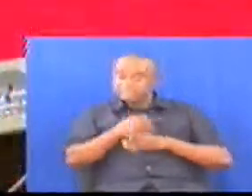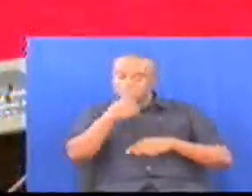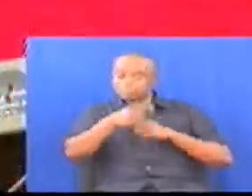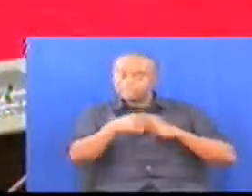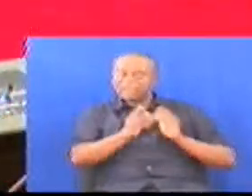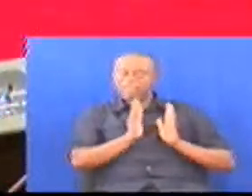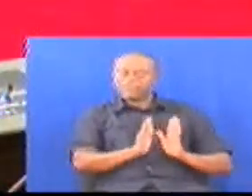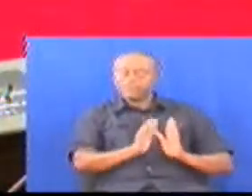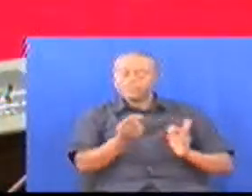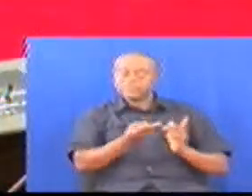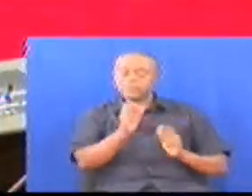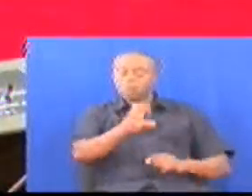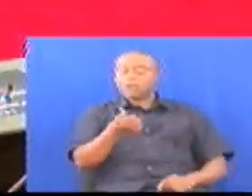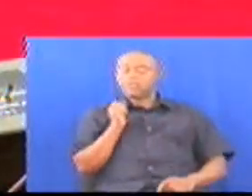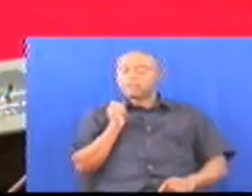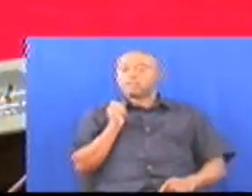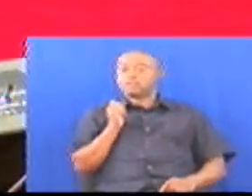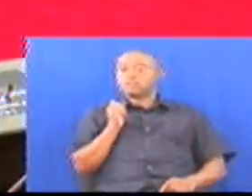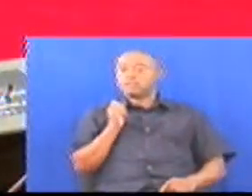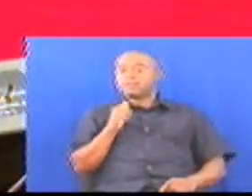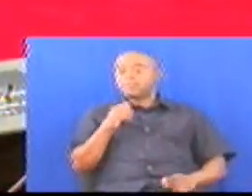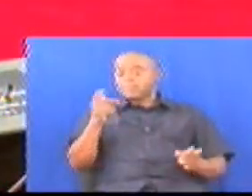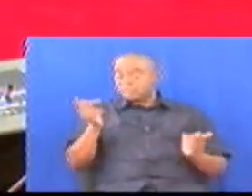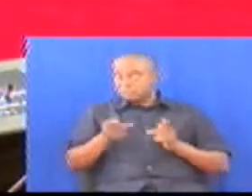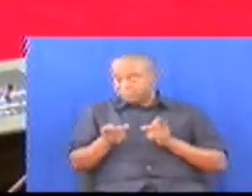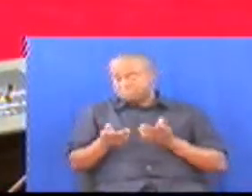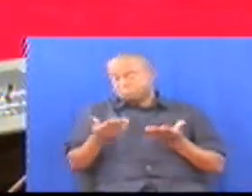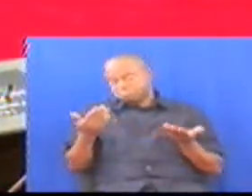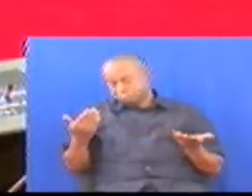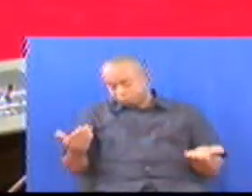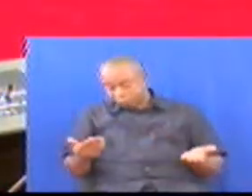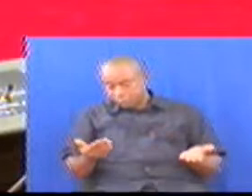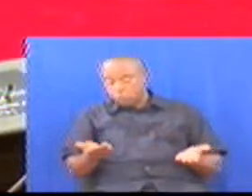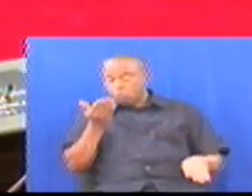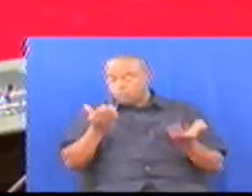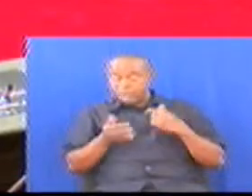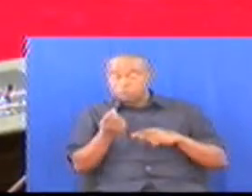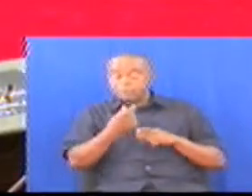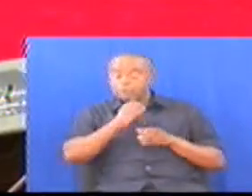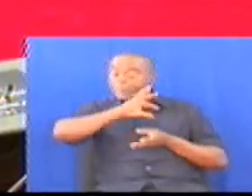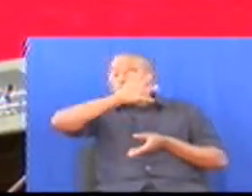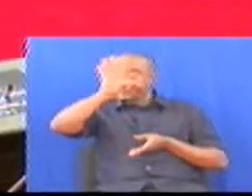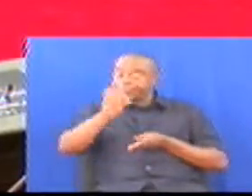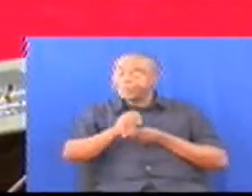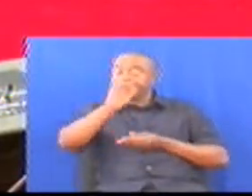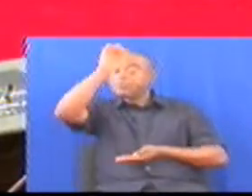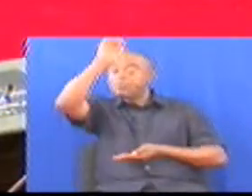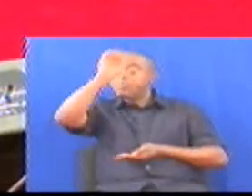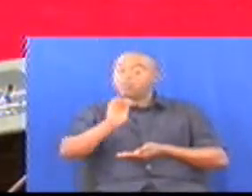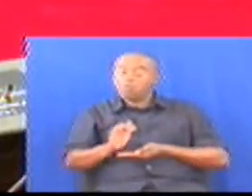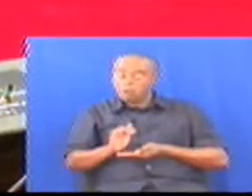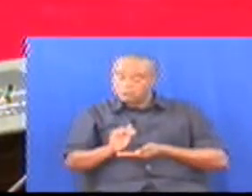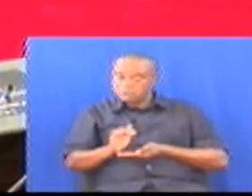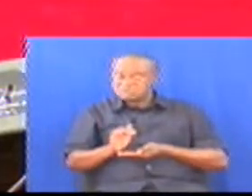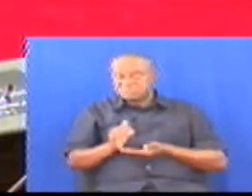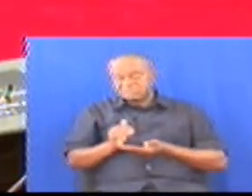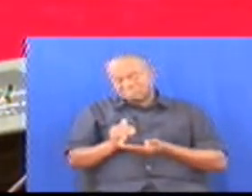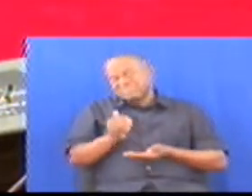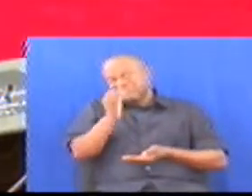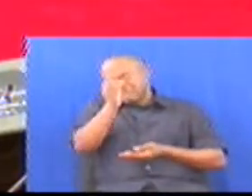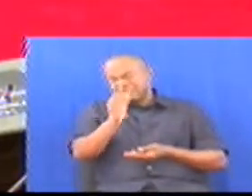mwaka 2019. Uwiano wa mikopo chechefu na mikopo yote umepungua kwa kiasi kidogo